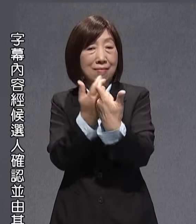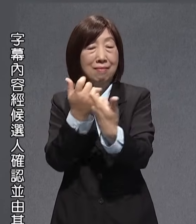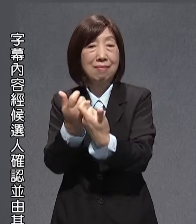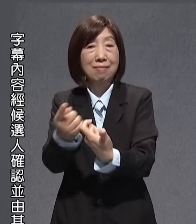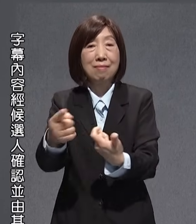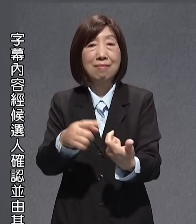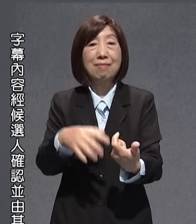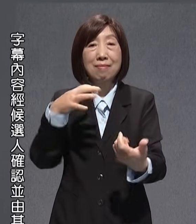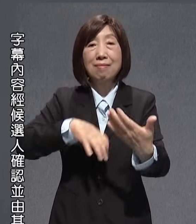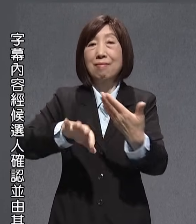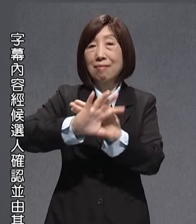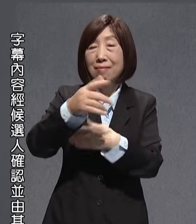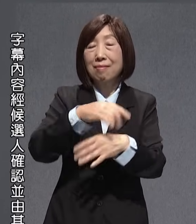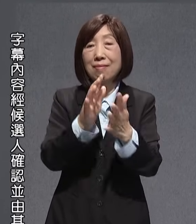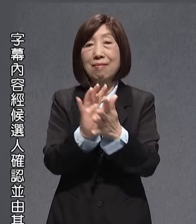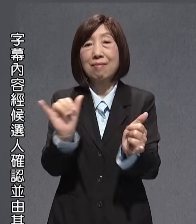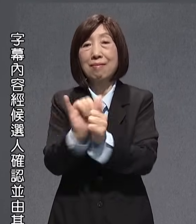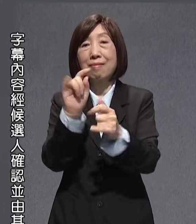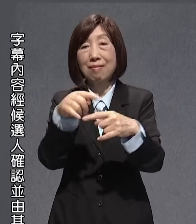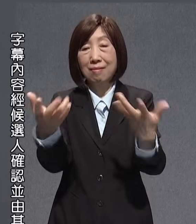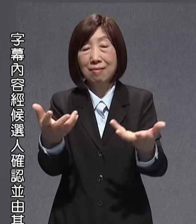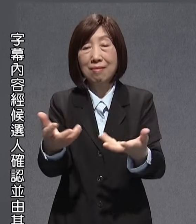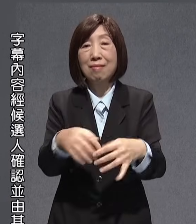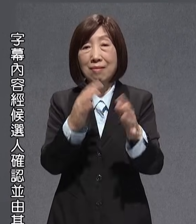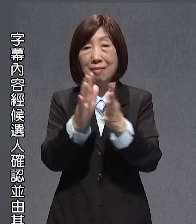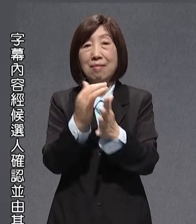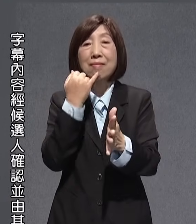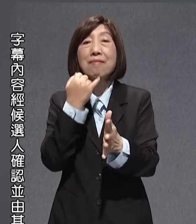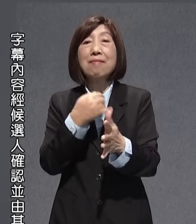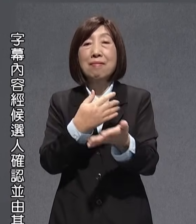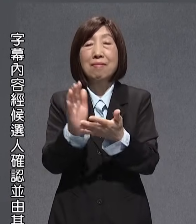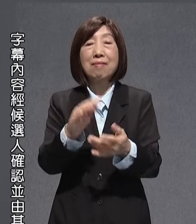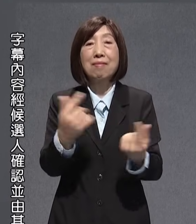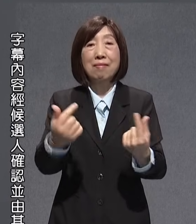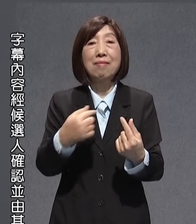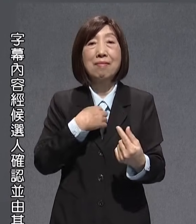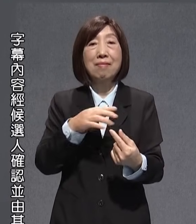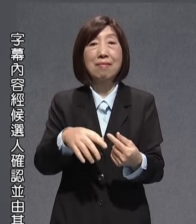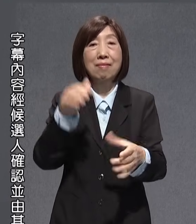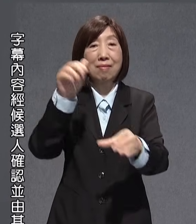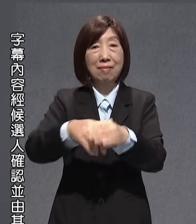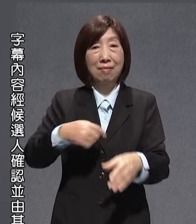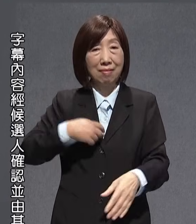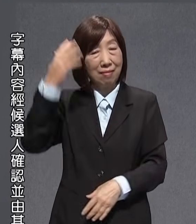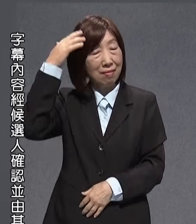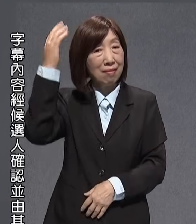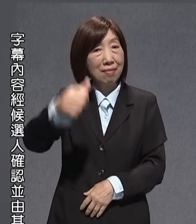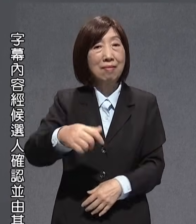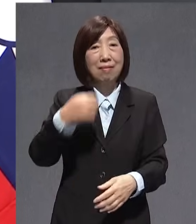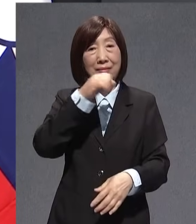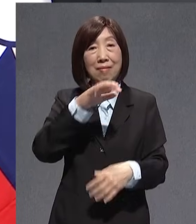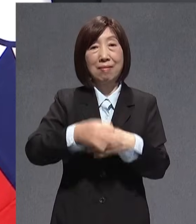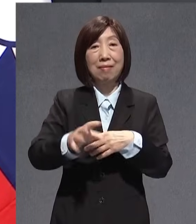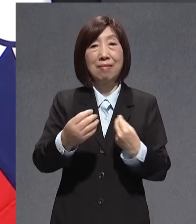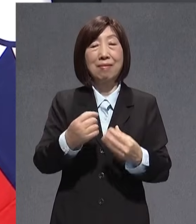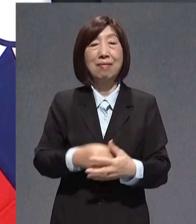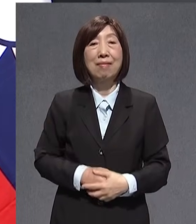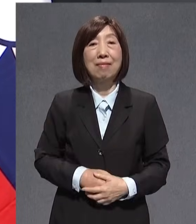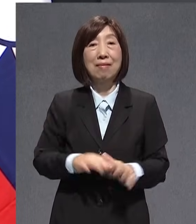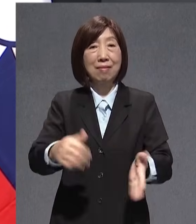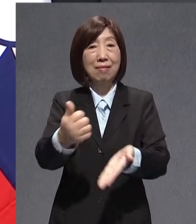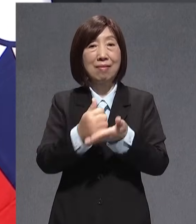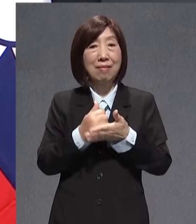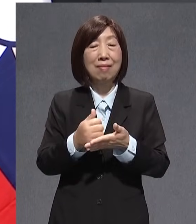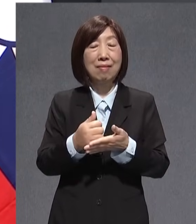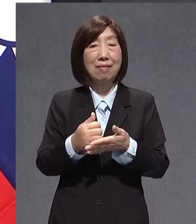内外冲击，能够建立产业跟经济的韧性。好，投给柯文哲，台湾不缺。 现在请